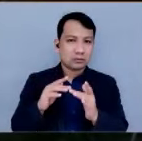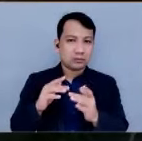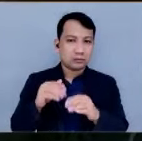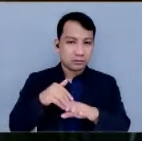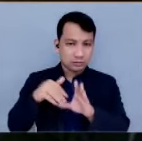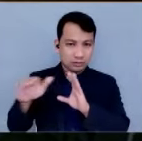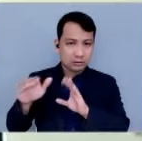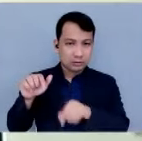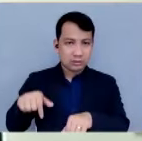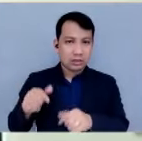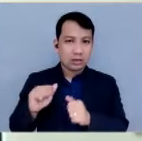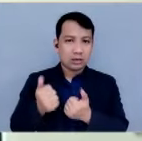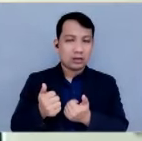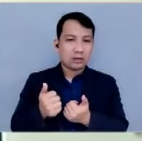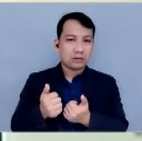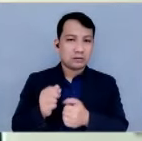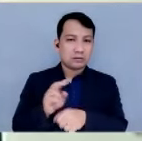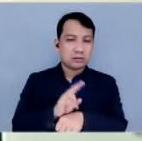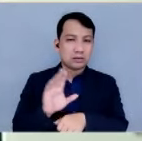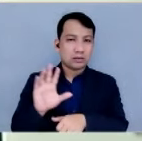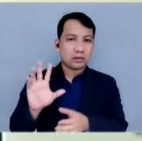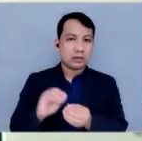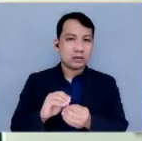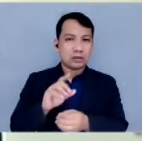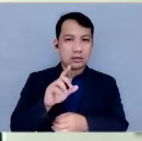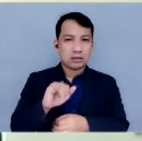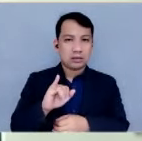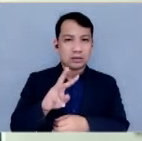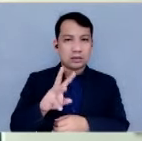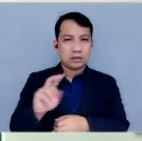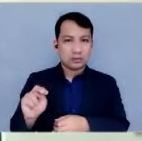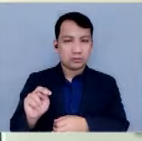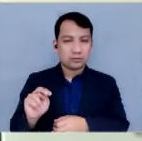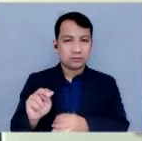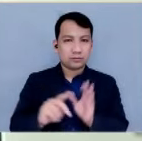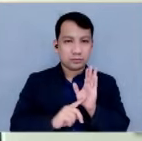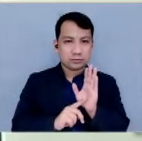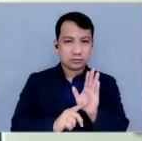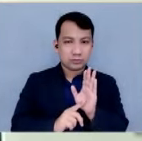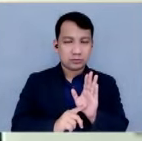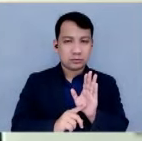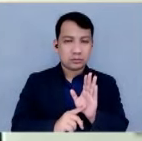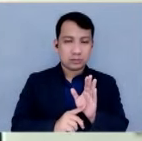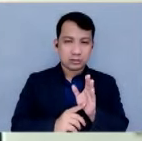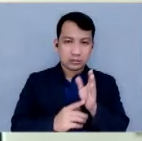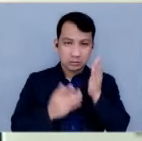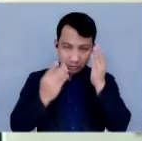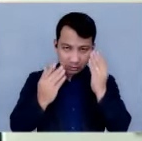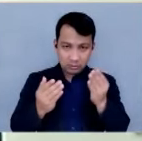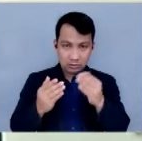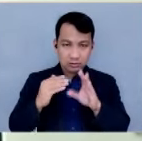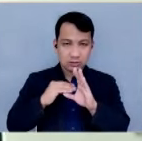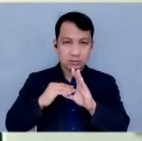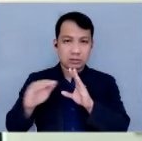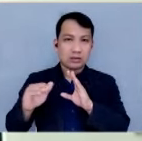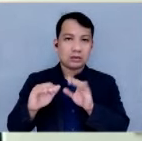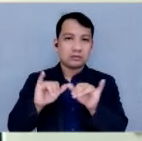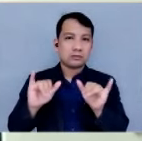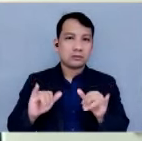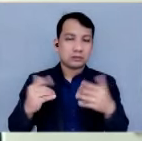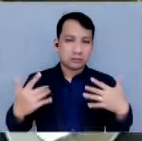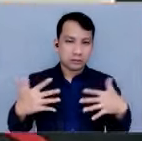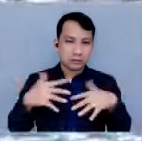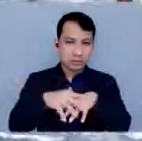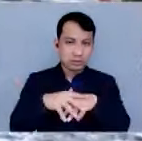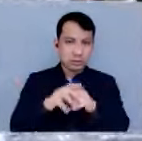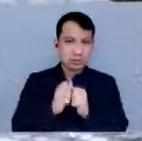sa pamamagitan ng gamit ng iOne at pinakita rin po natin dito na na-integrate na yung sistema ng iOne at saka ng